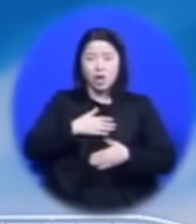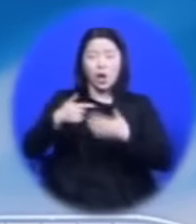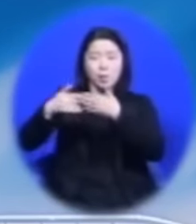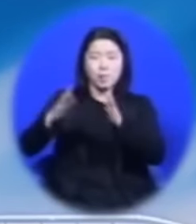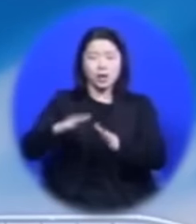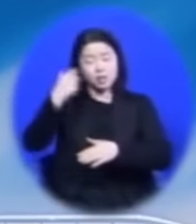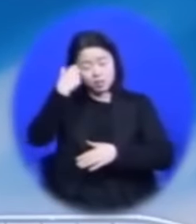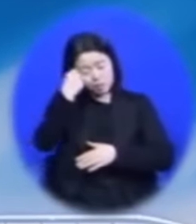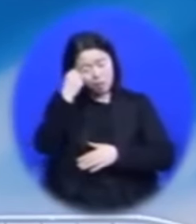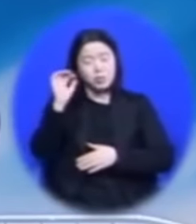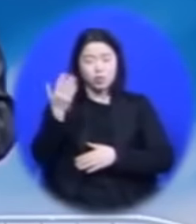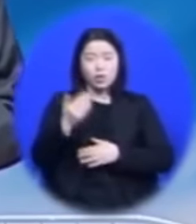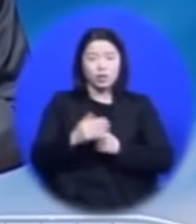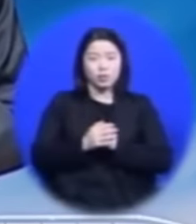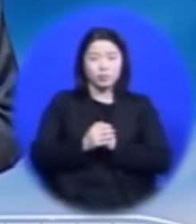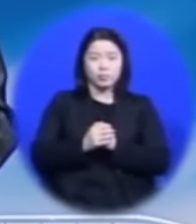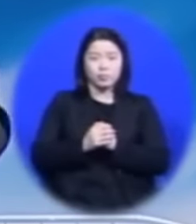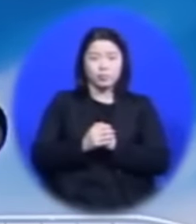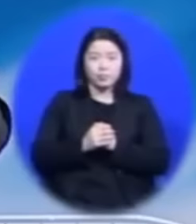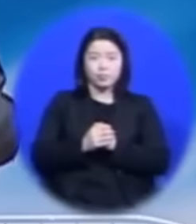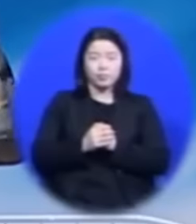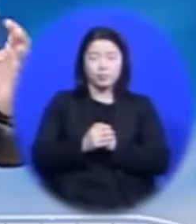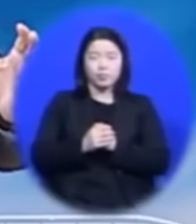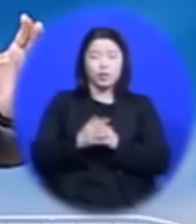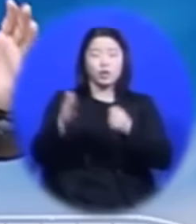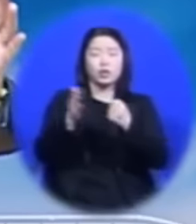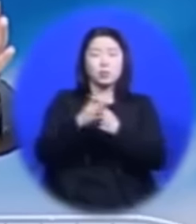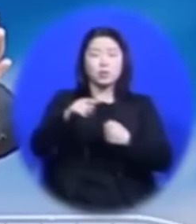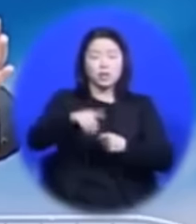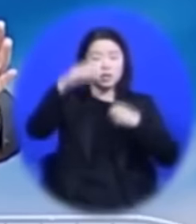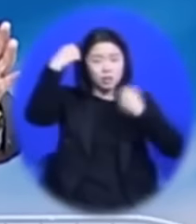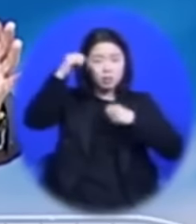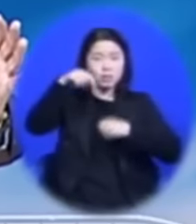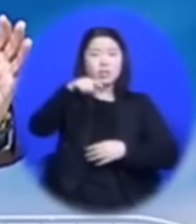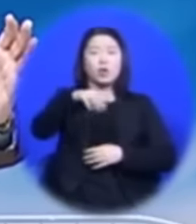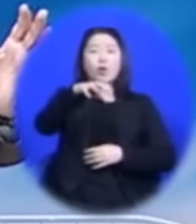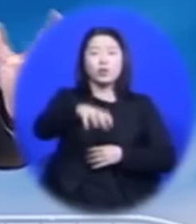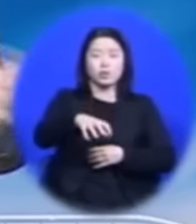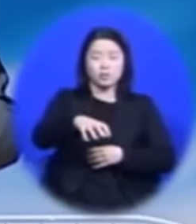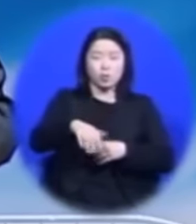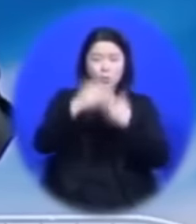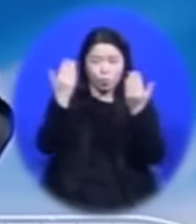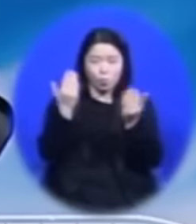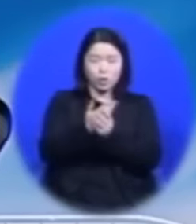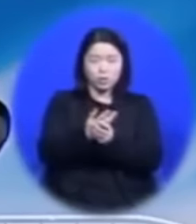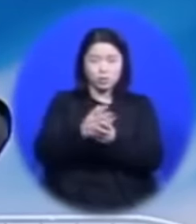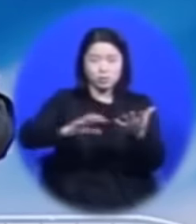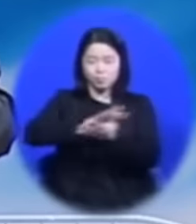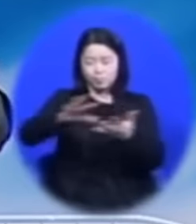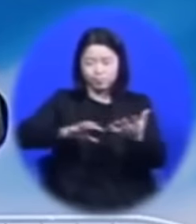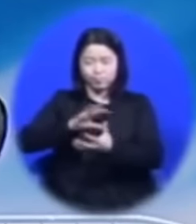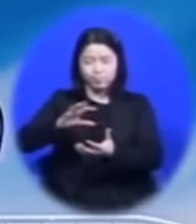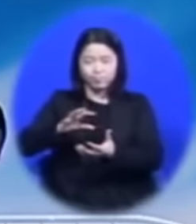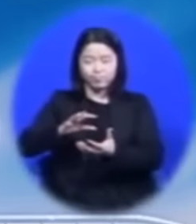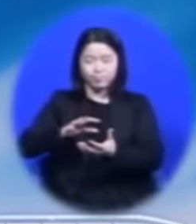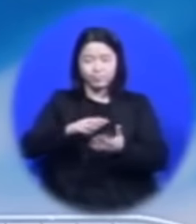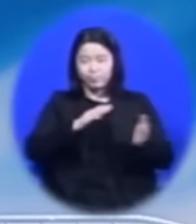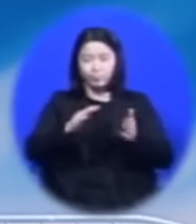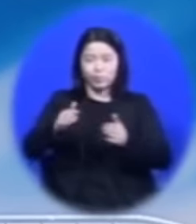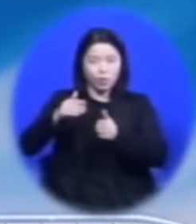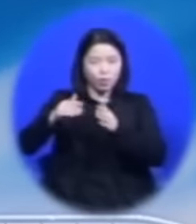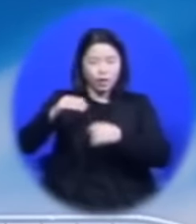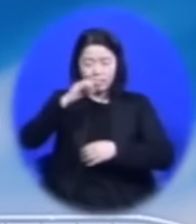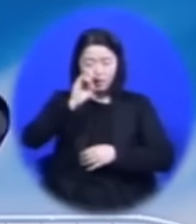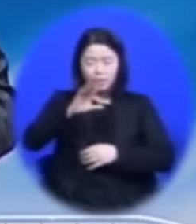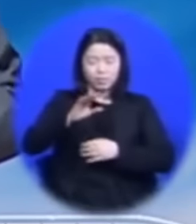내 방에서 묵으면 되잖아. 그래서 이 연극이 그냥 거기서 완전히 엉망이 돼버린 겁니다. 어떻게 진행할 방법이